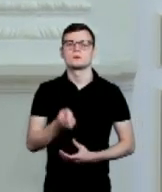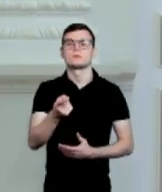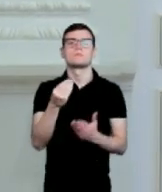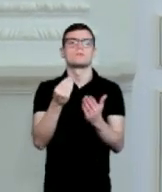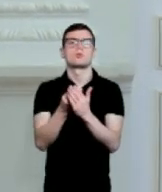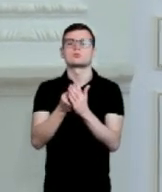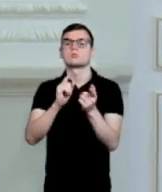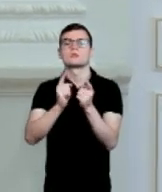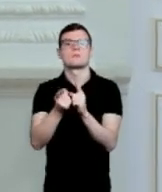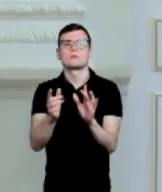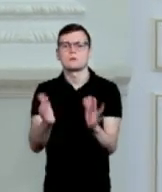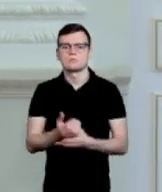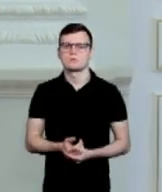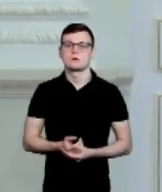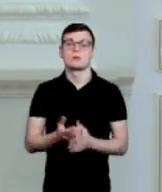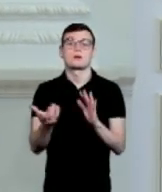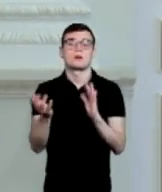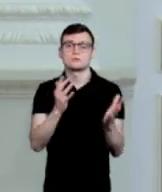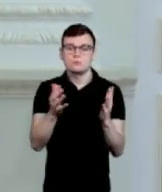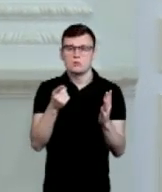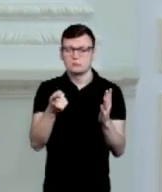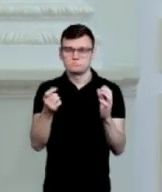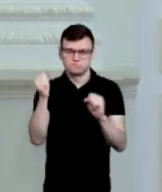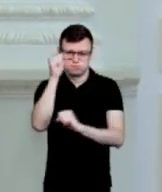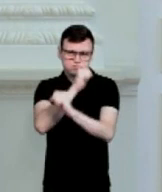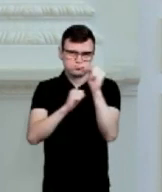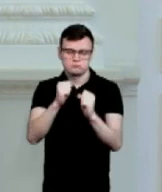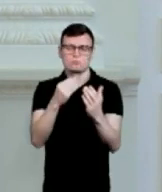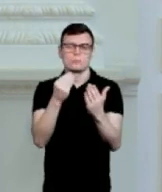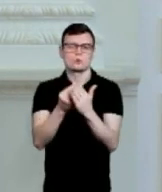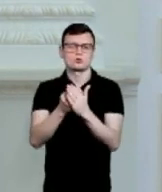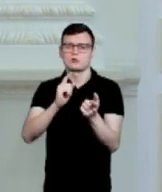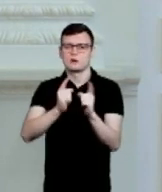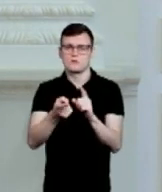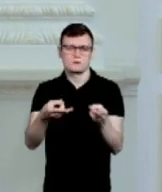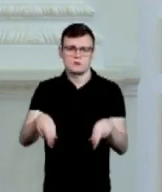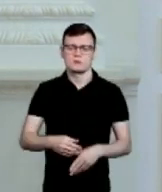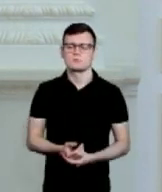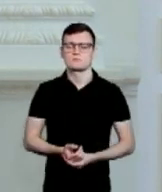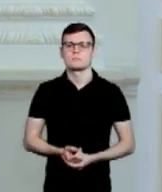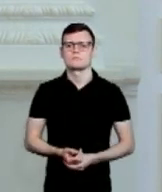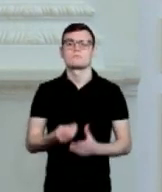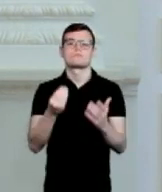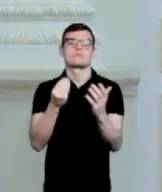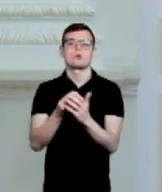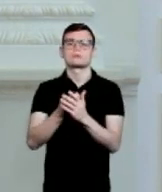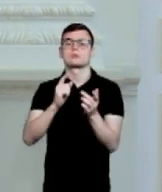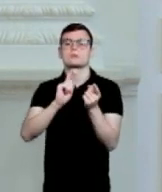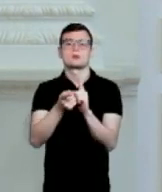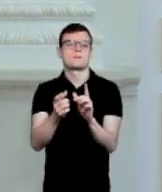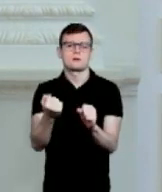Tai kažkokios mokesčių reformos tikrai nereikėtų. Mokesčių reforma turi užtikrinti